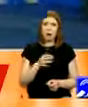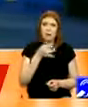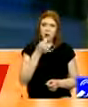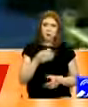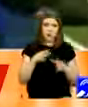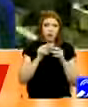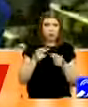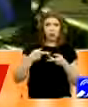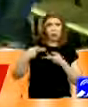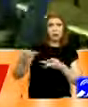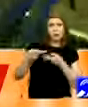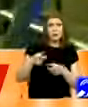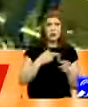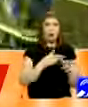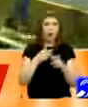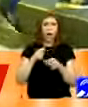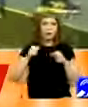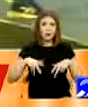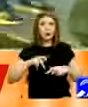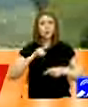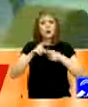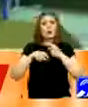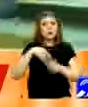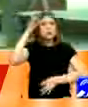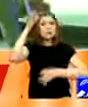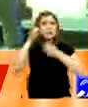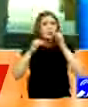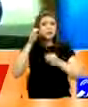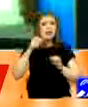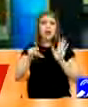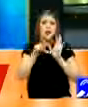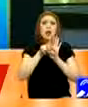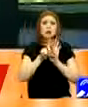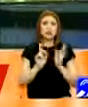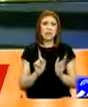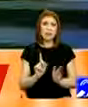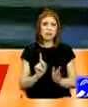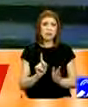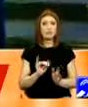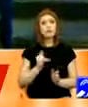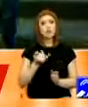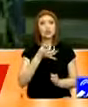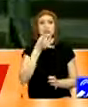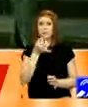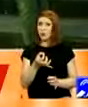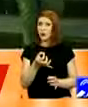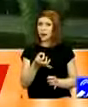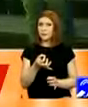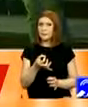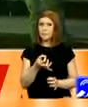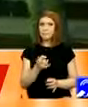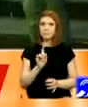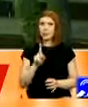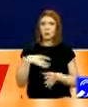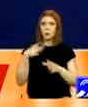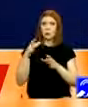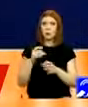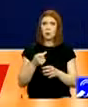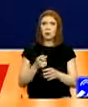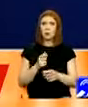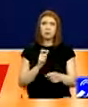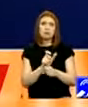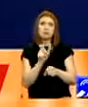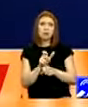arme in ukraine si ca urmeaza sa te analizezi legislația în acest site in pula ca nu uita adu treptat si